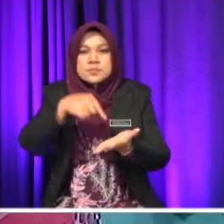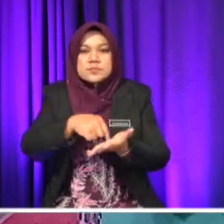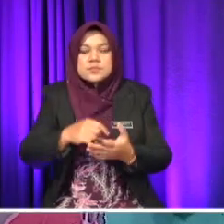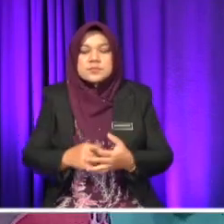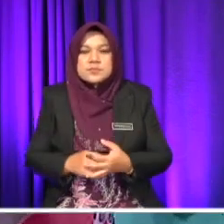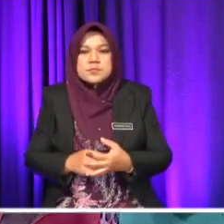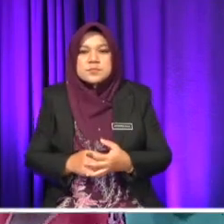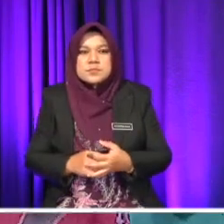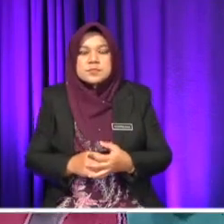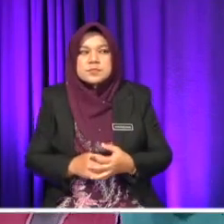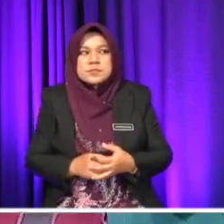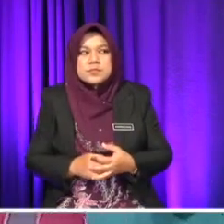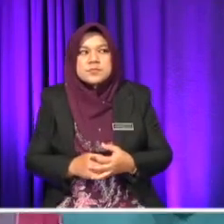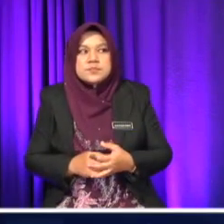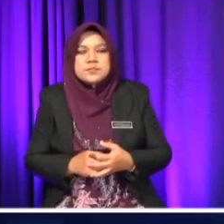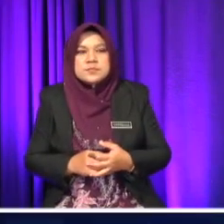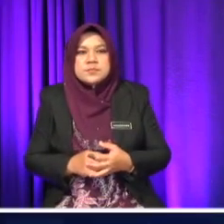ini dia